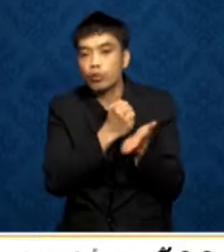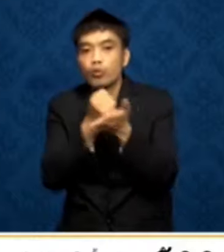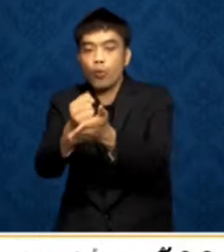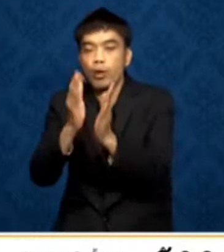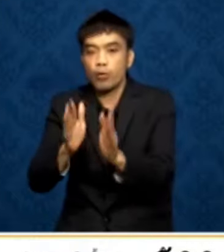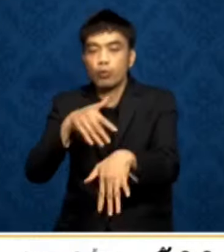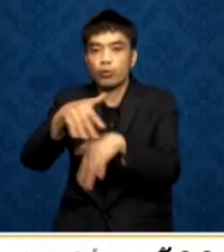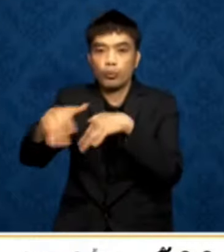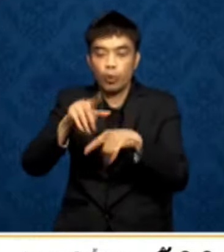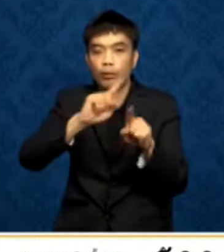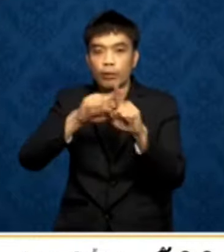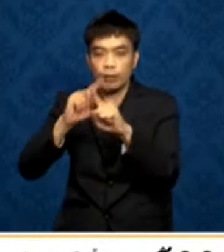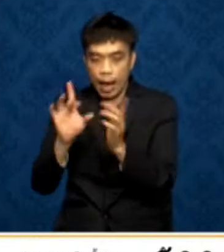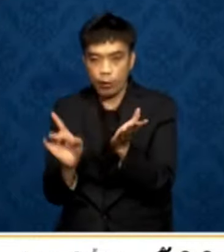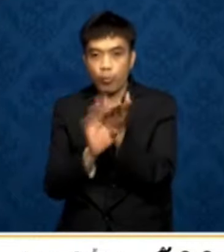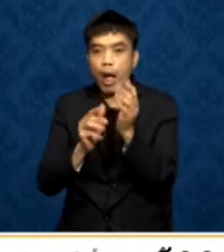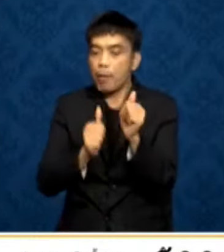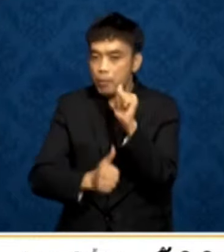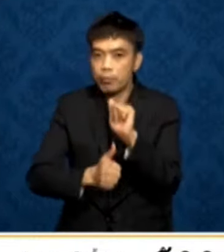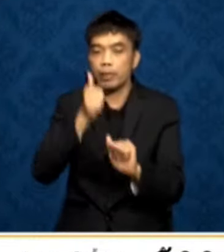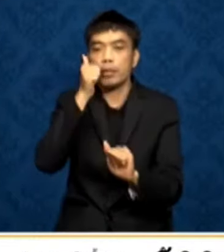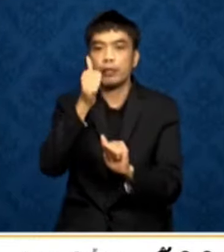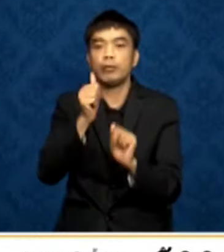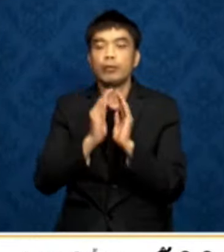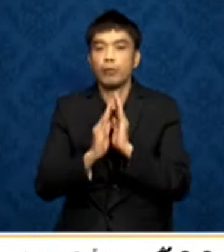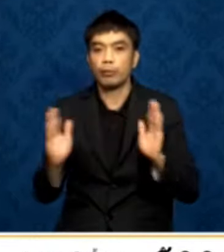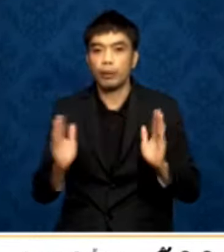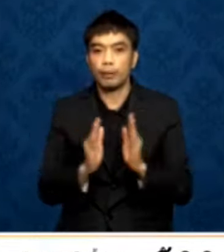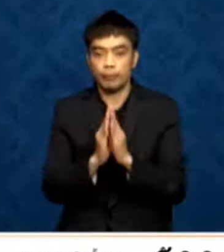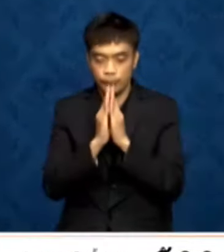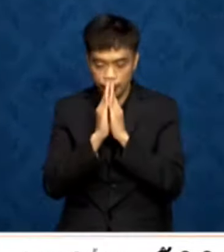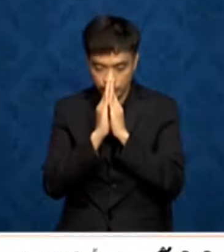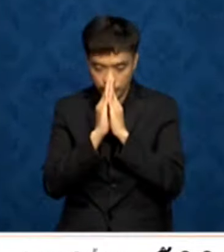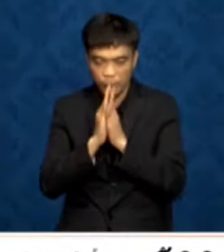ได้อย่างมีประสิทธิภาพมากขึ้นครับท่านประธานครับกราบขอบพระคุณ